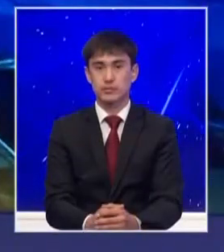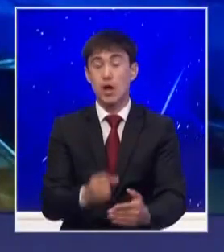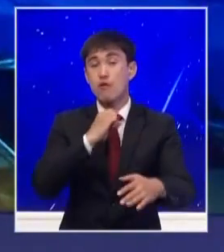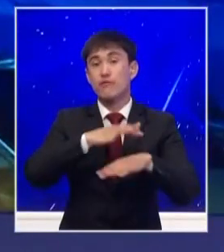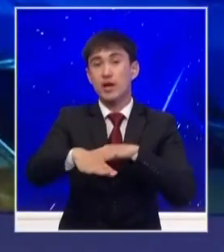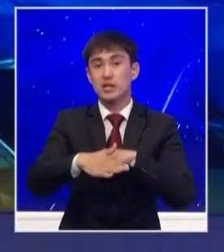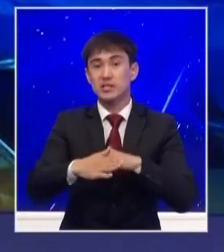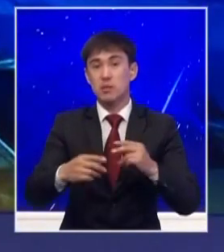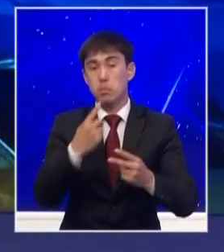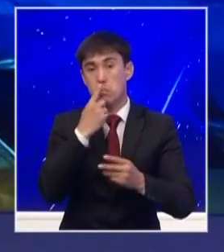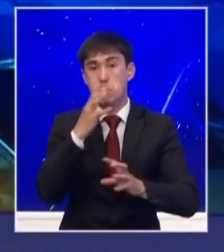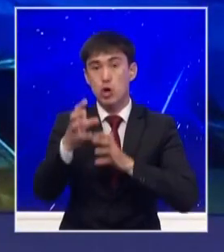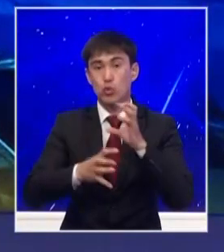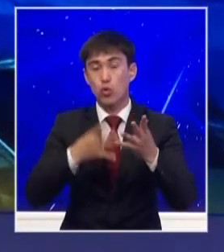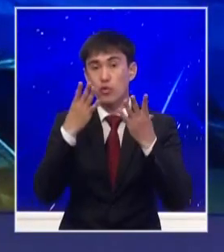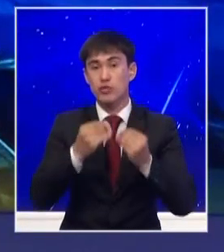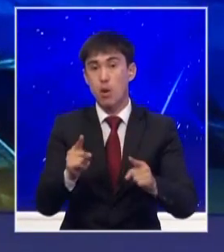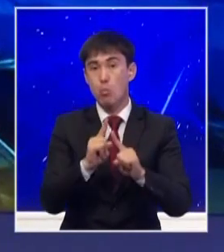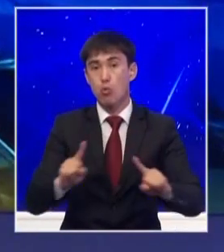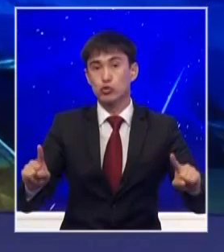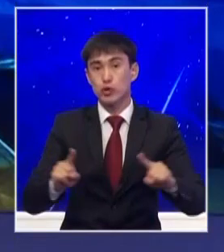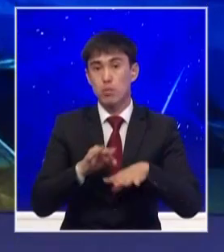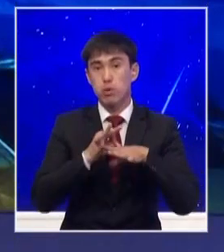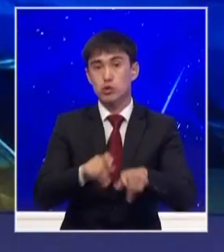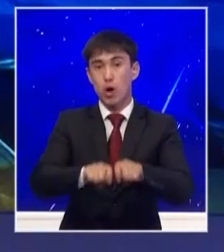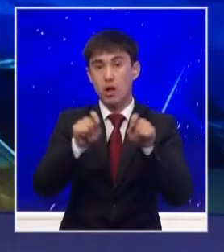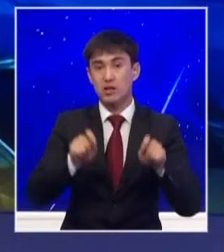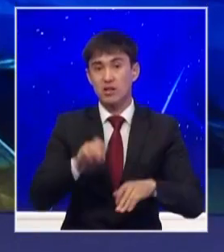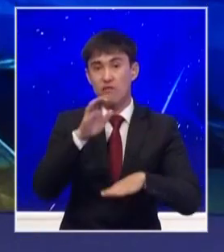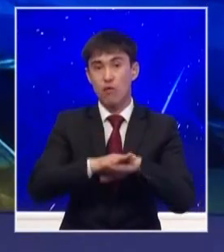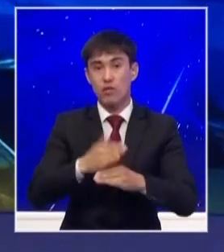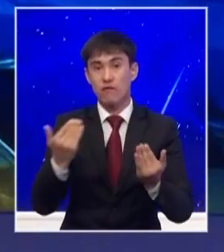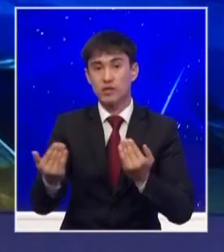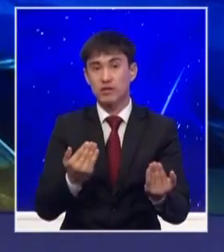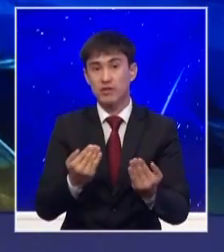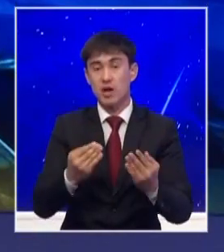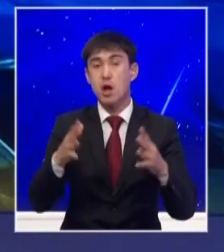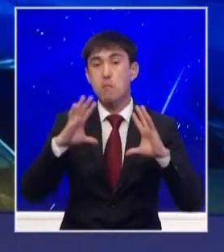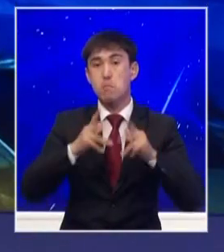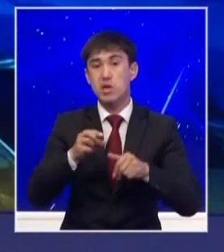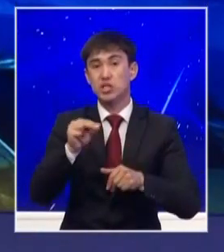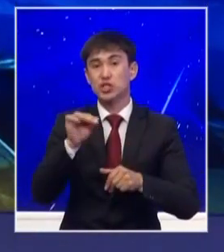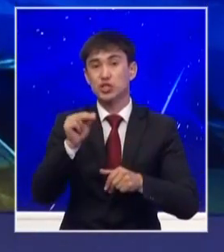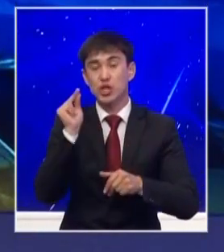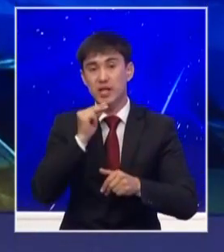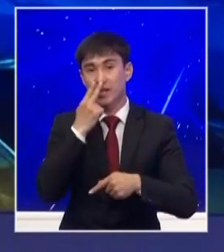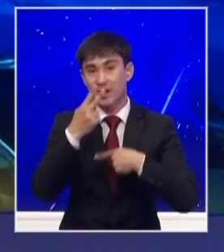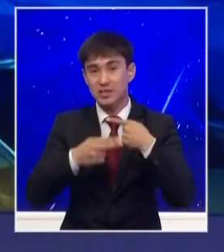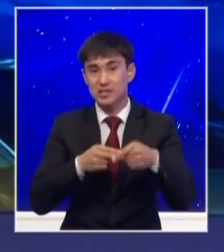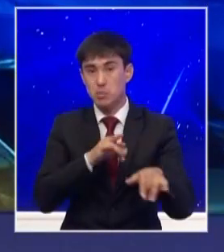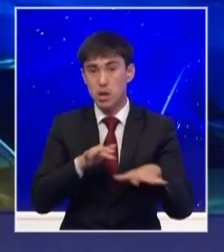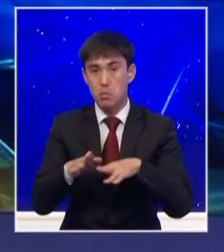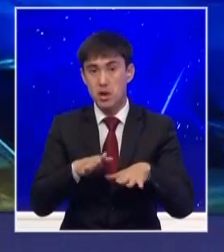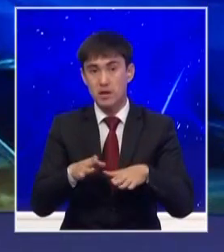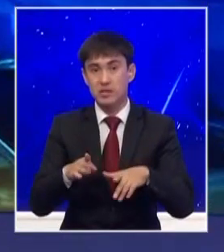В столице в преддверии Международного дня музея прошло открытие фондовой выставки «Мир чайных традиций».